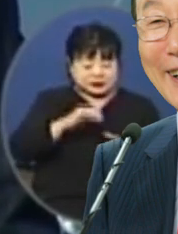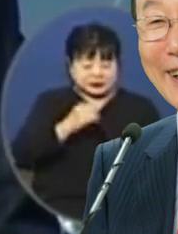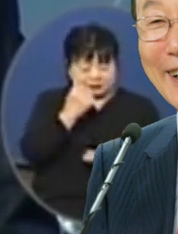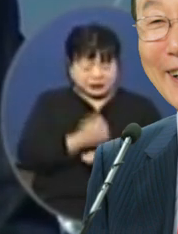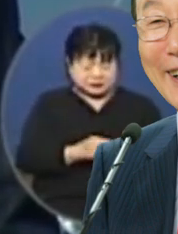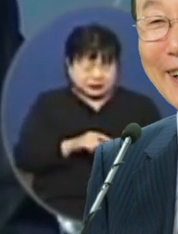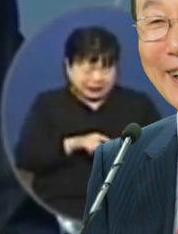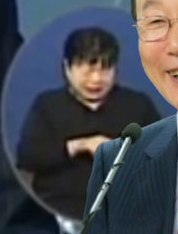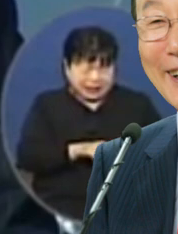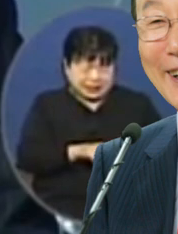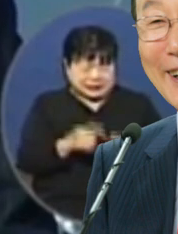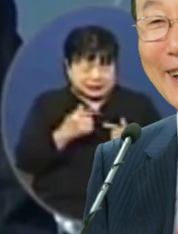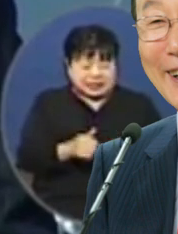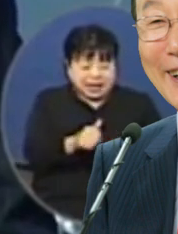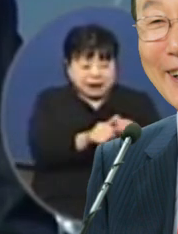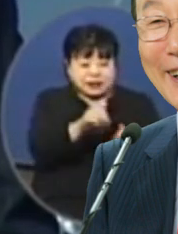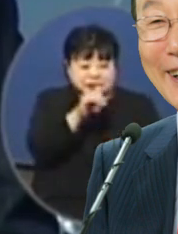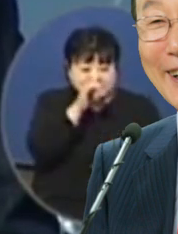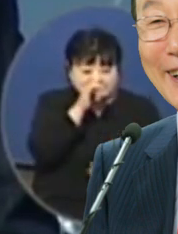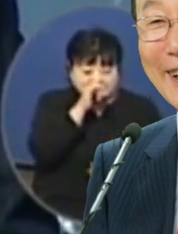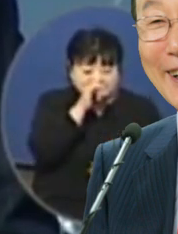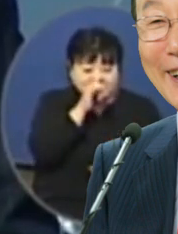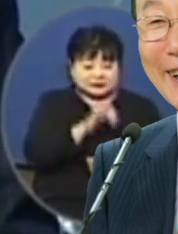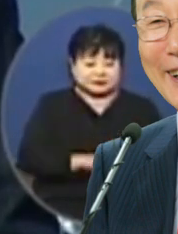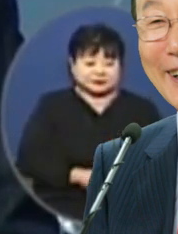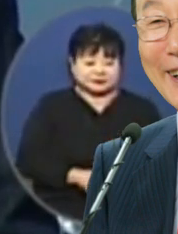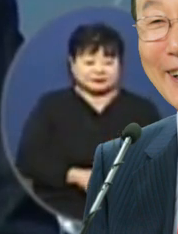내가 항상 너와 같이 있으리라.